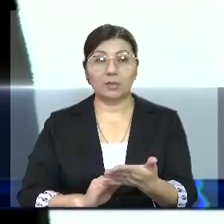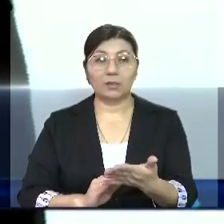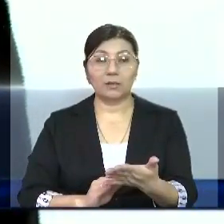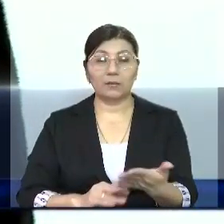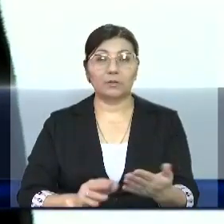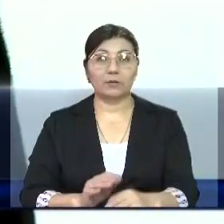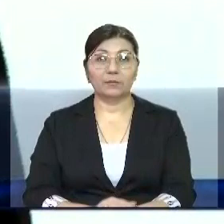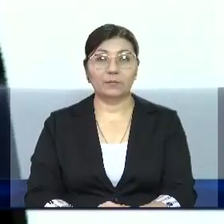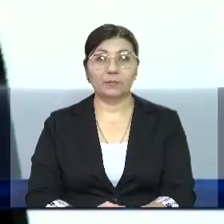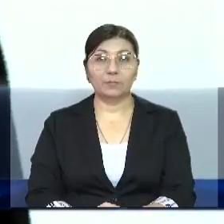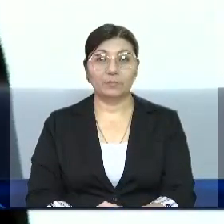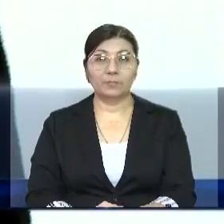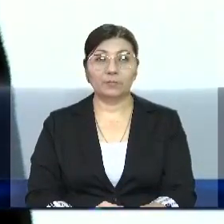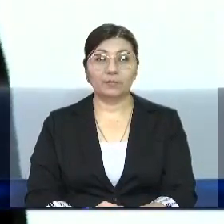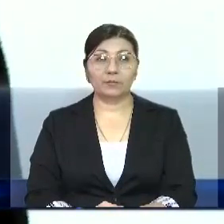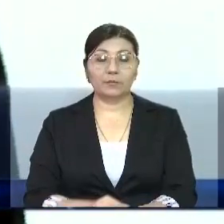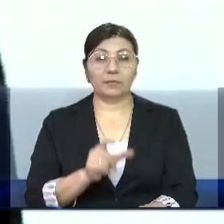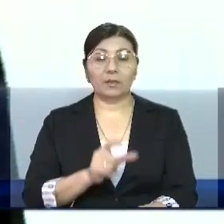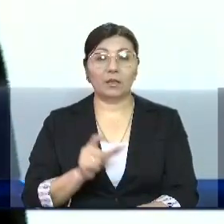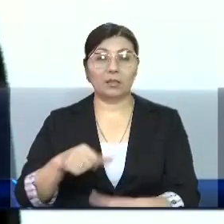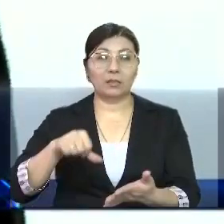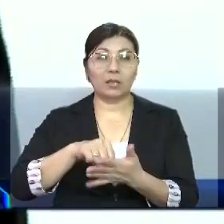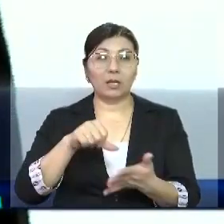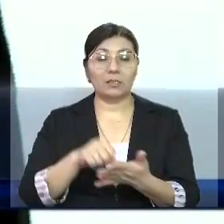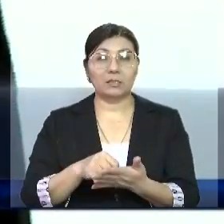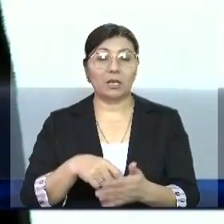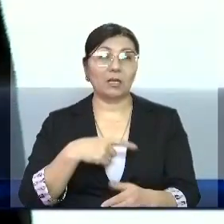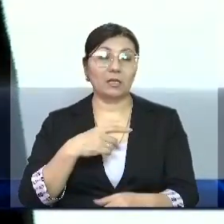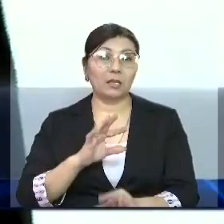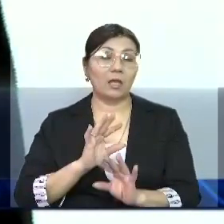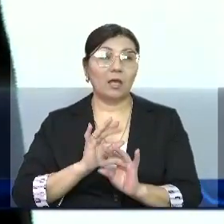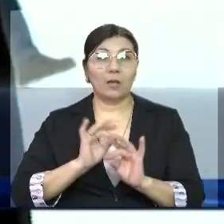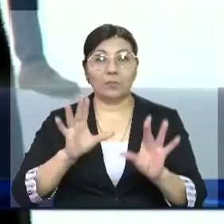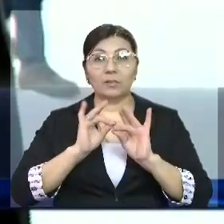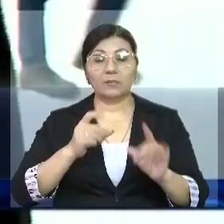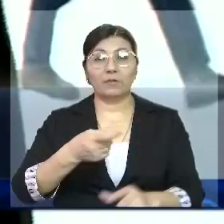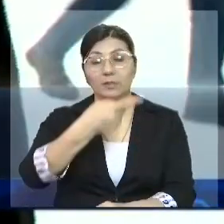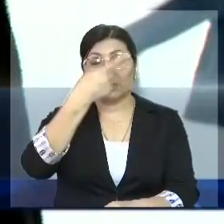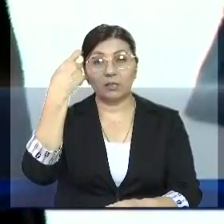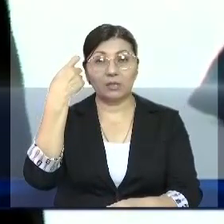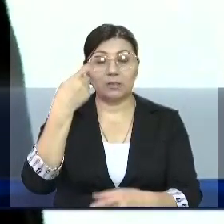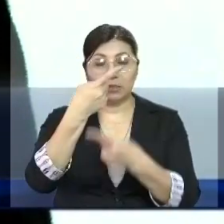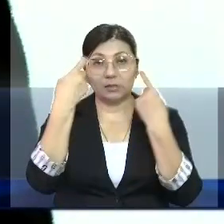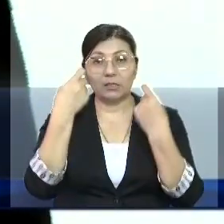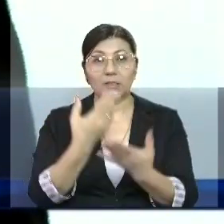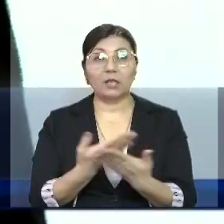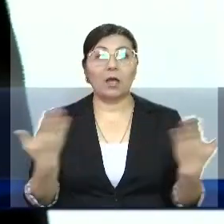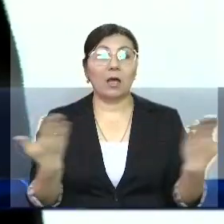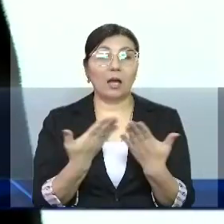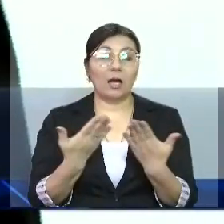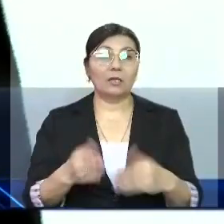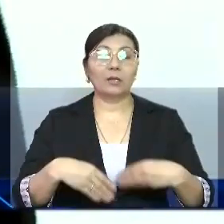хаттама толтырылып, халықтың қатысқан пікірі ескеріледі. Яғни, қандай